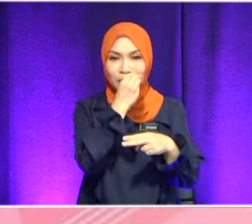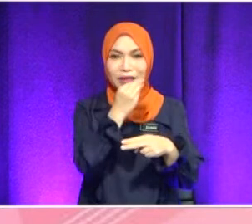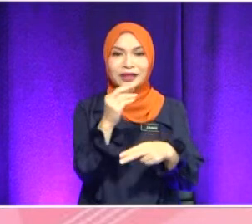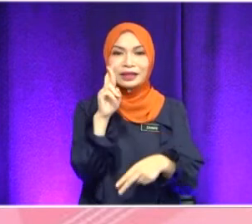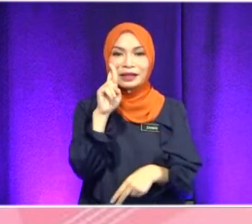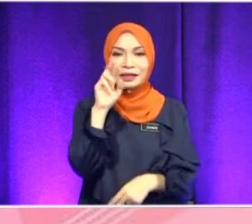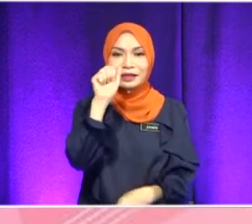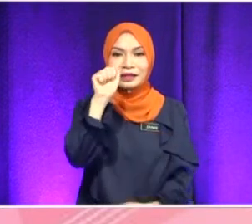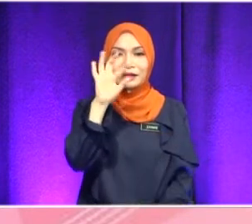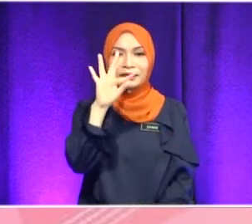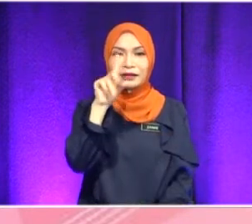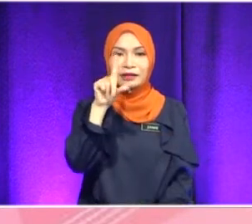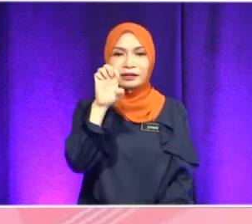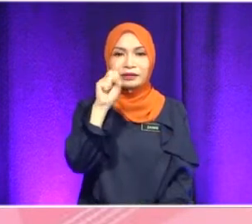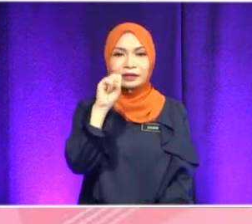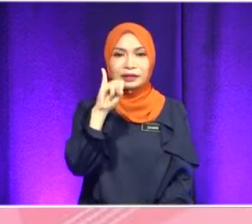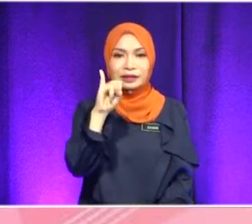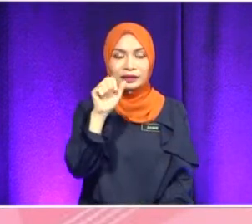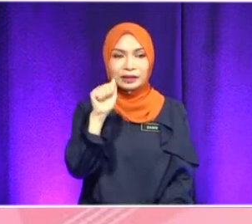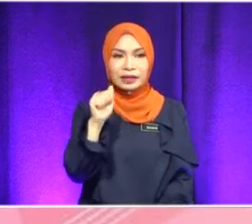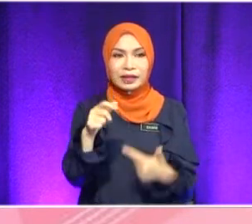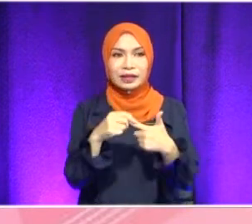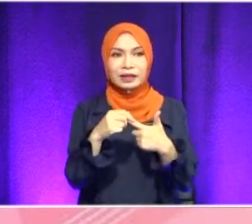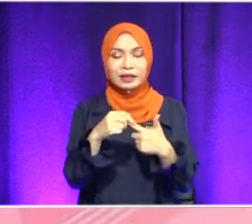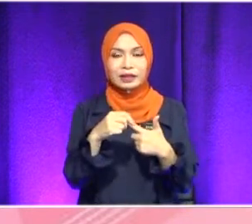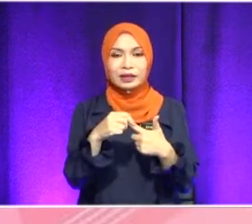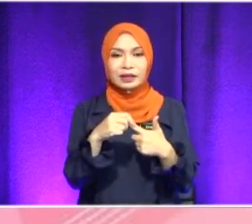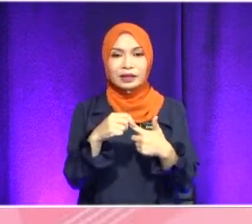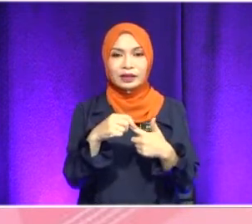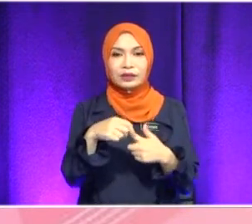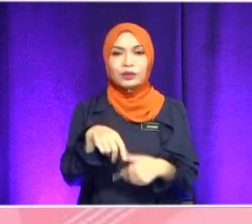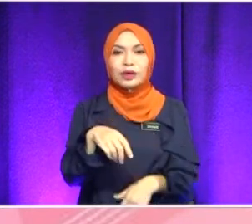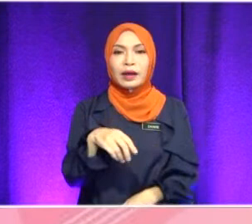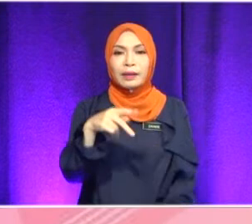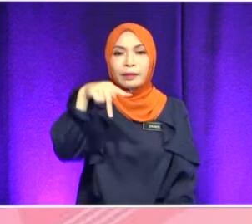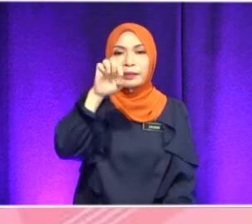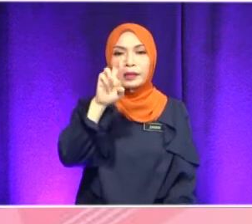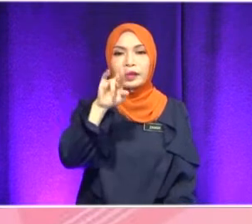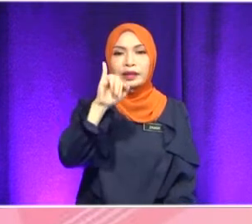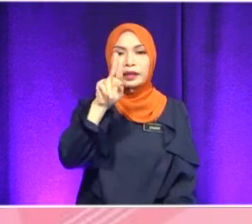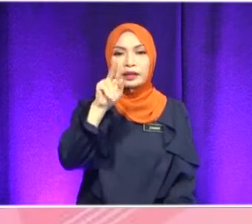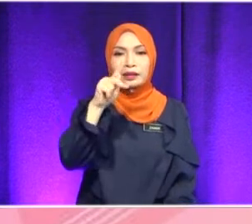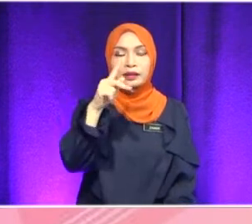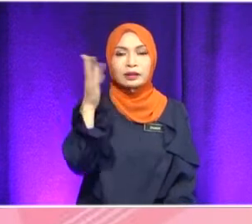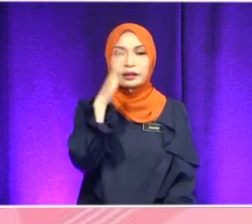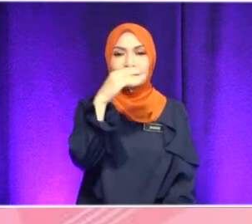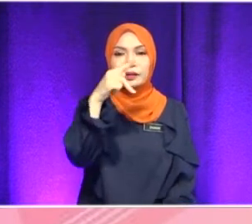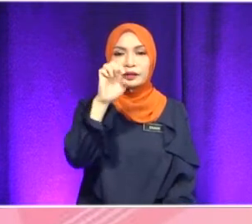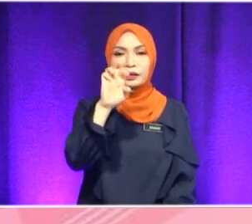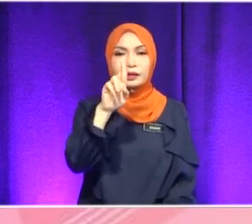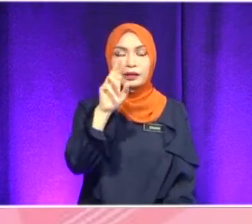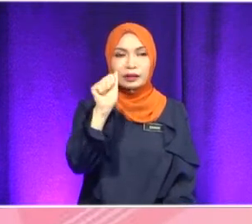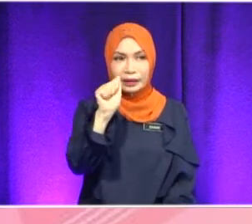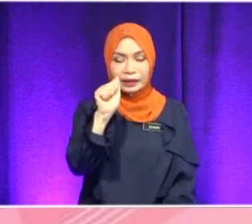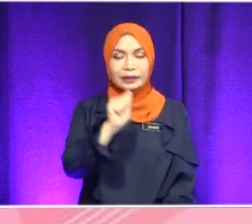Priok ke resto di tumbuhan Priok kereta di oke oke Ini nama saintifik dialah kalau Plaza letak nama saintifik perlu